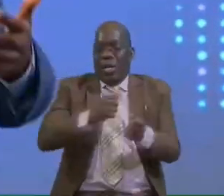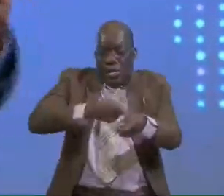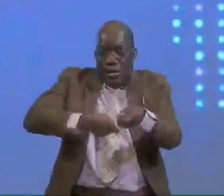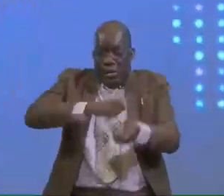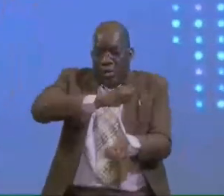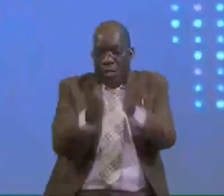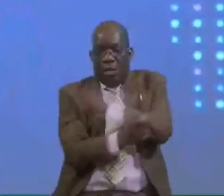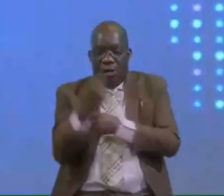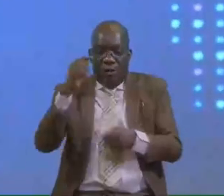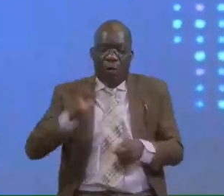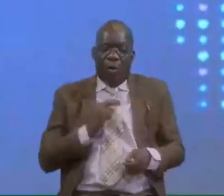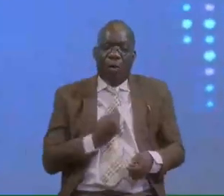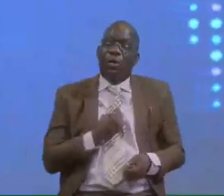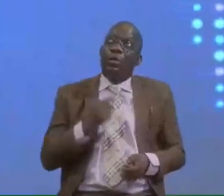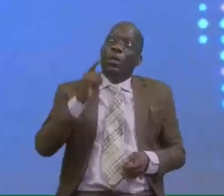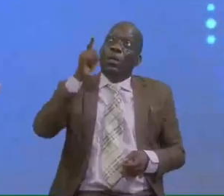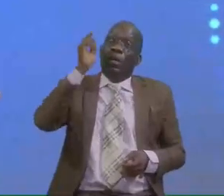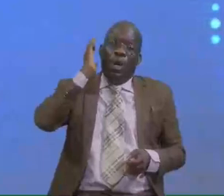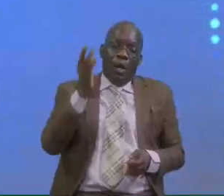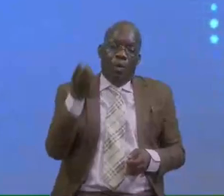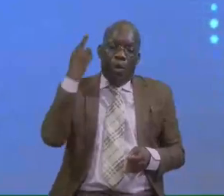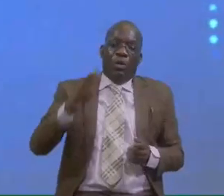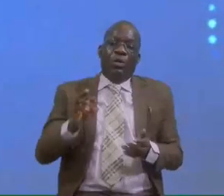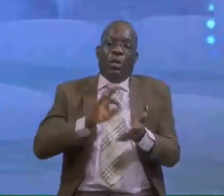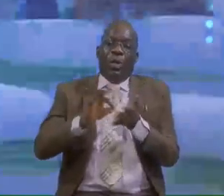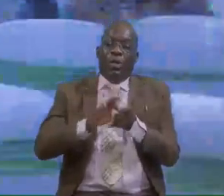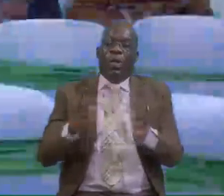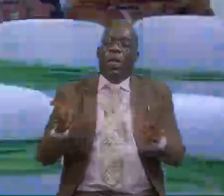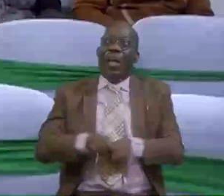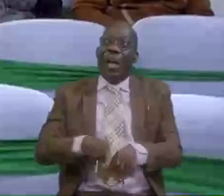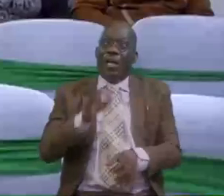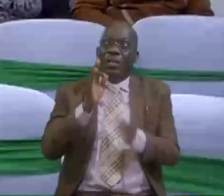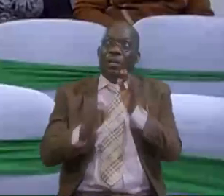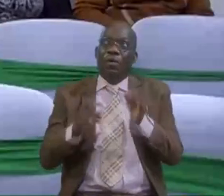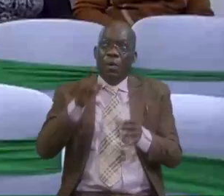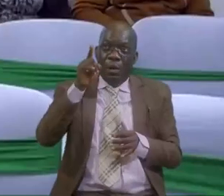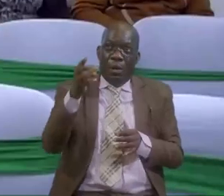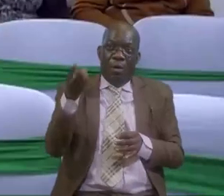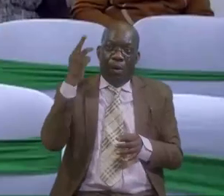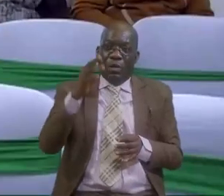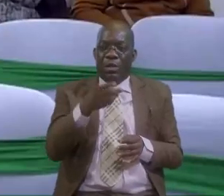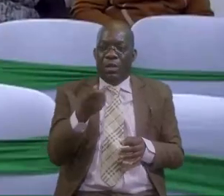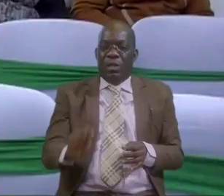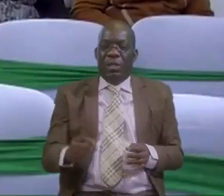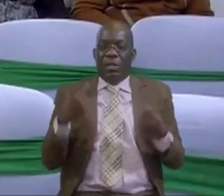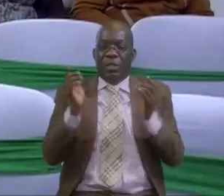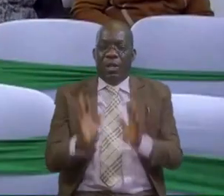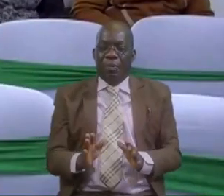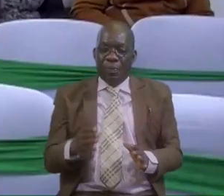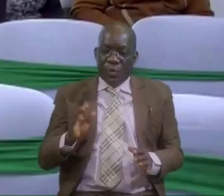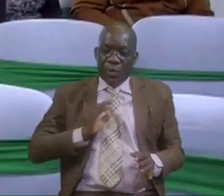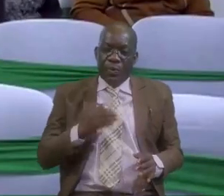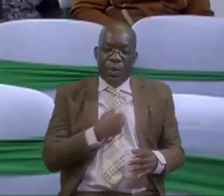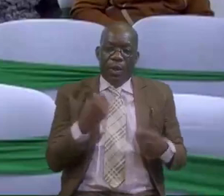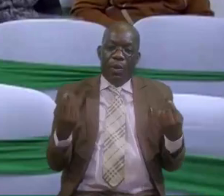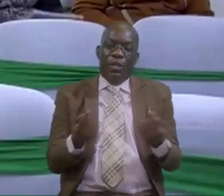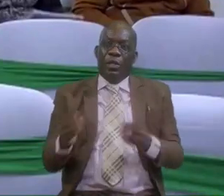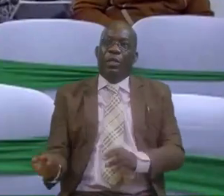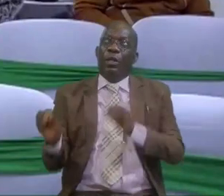faire la substitution pour nous. Il a été considéré comme pécheur. Nos péchés ont été portés sur